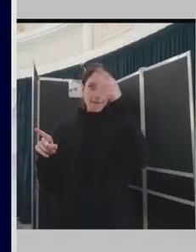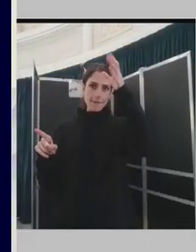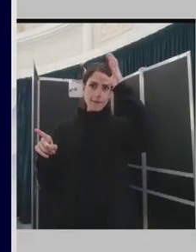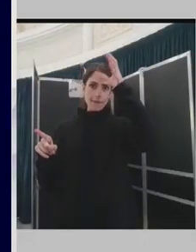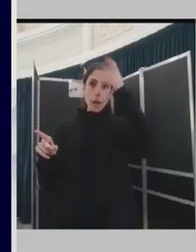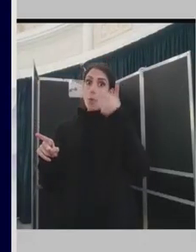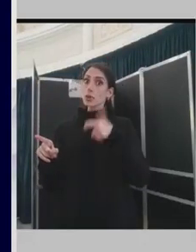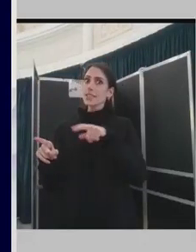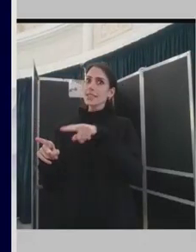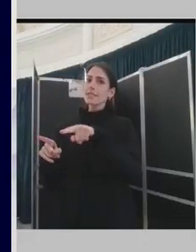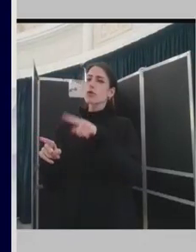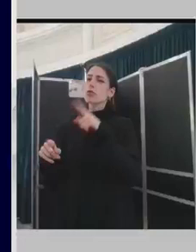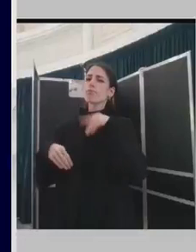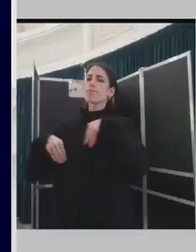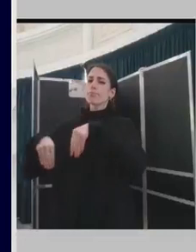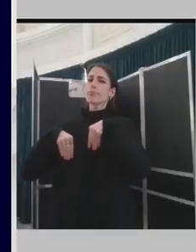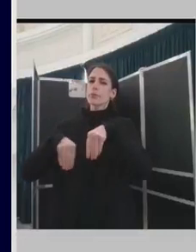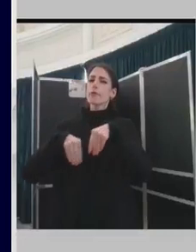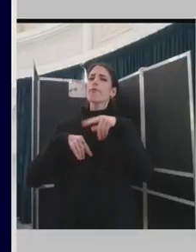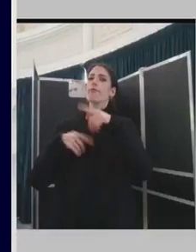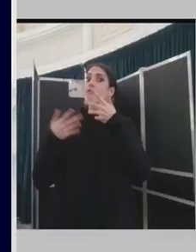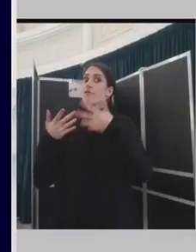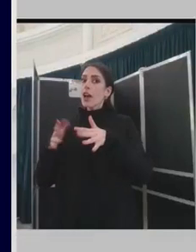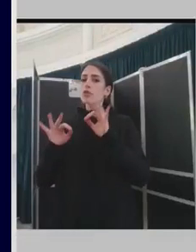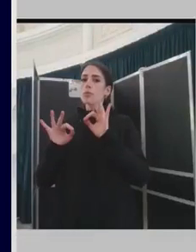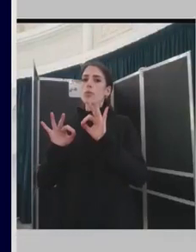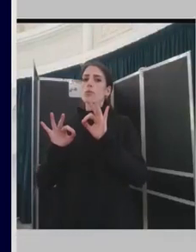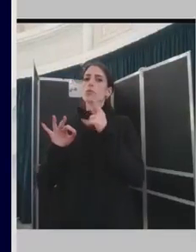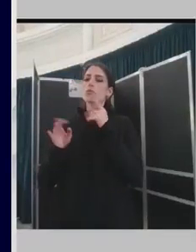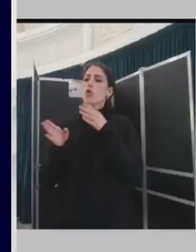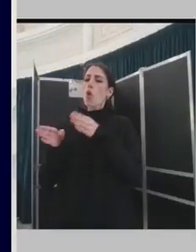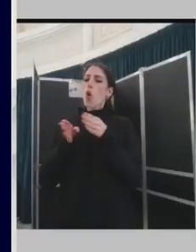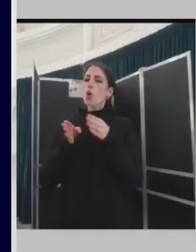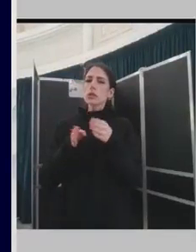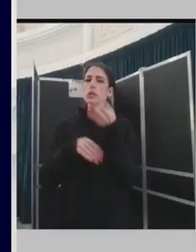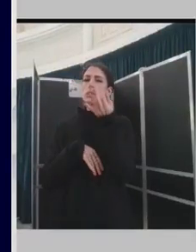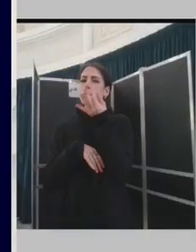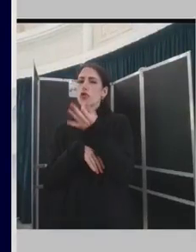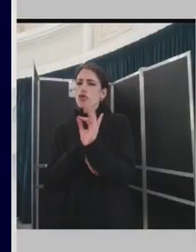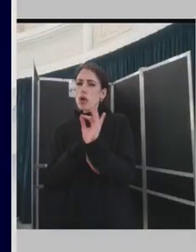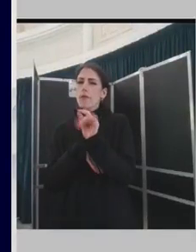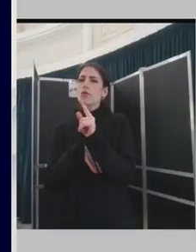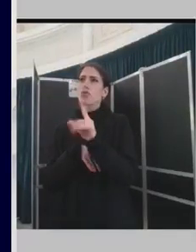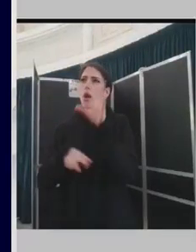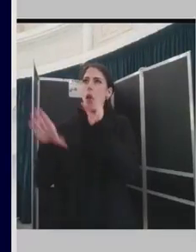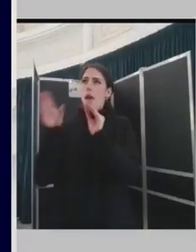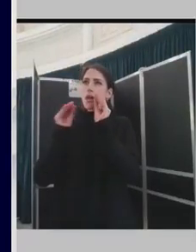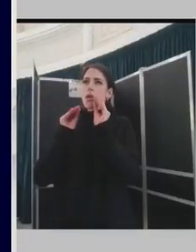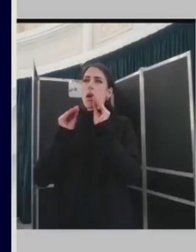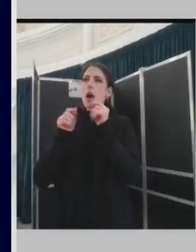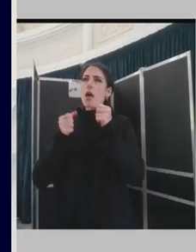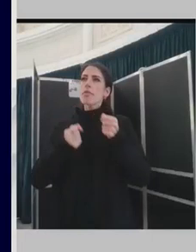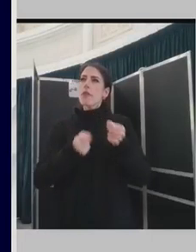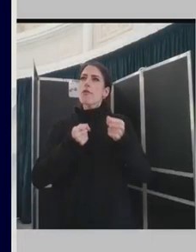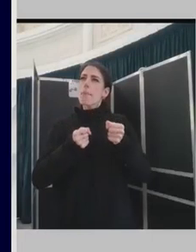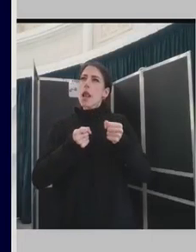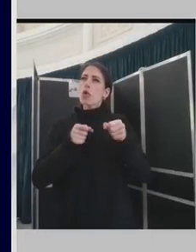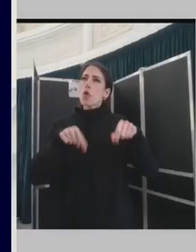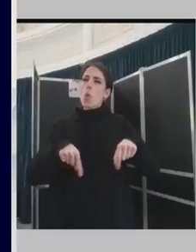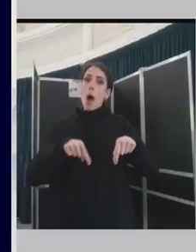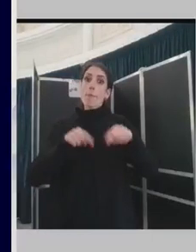hanno imparato come si usano i defibrillatori che sono presenti in tutti i nostri 11